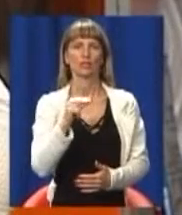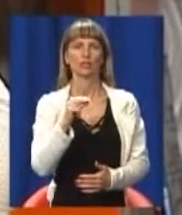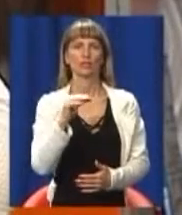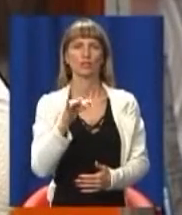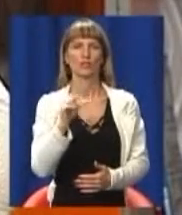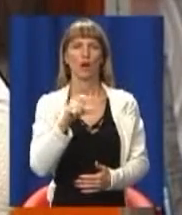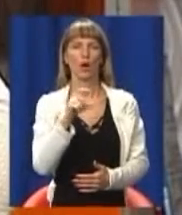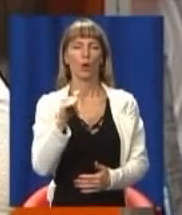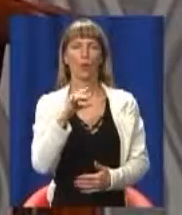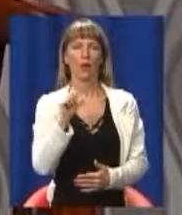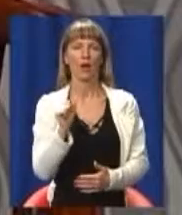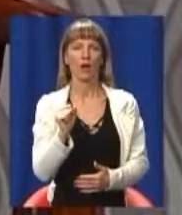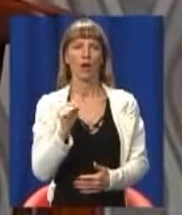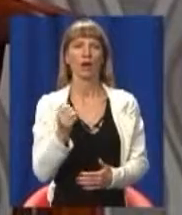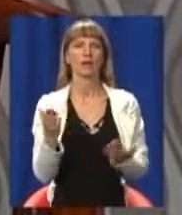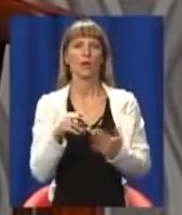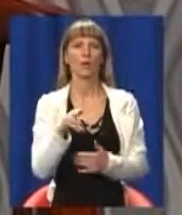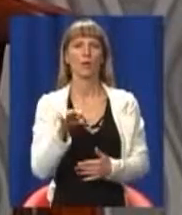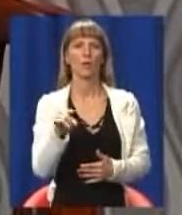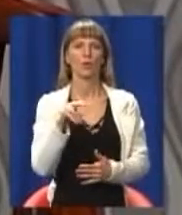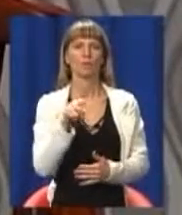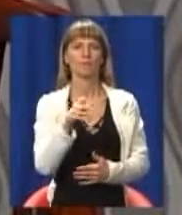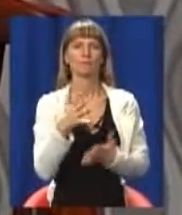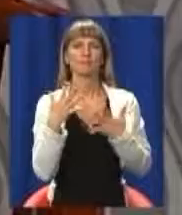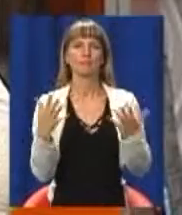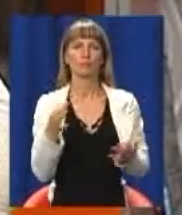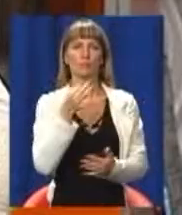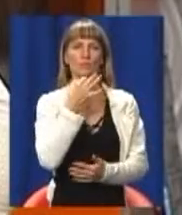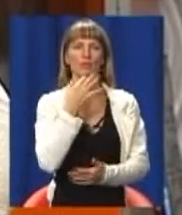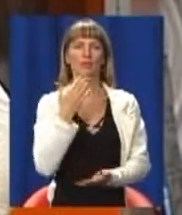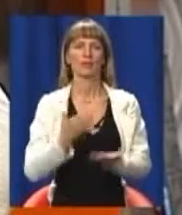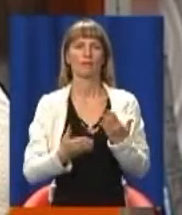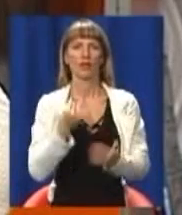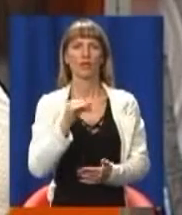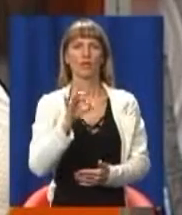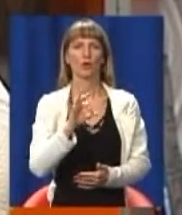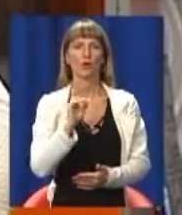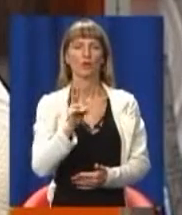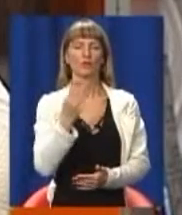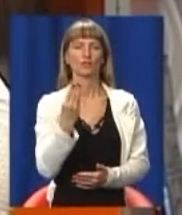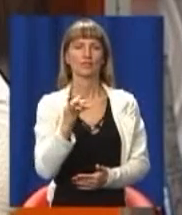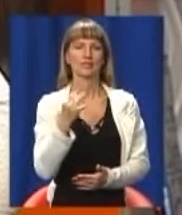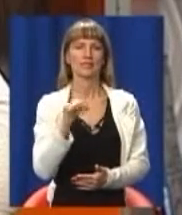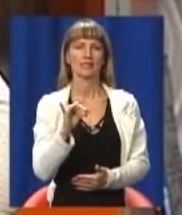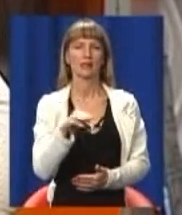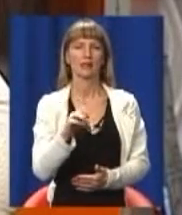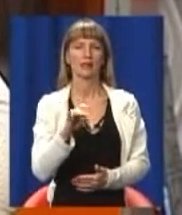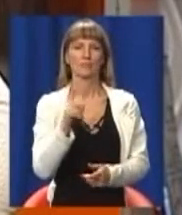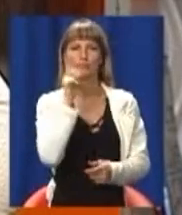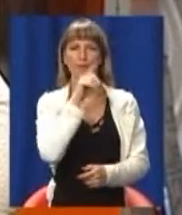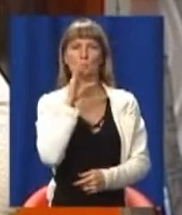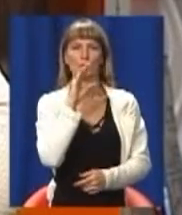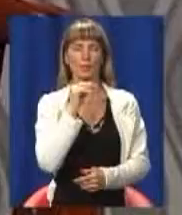чихахуа, і дуже багато ще пород. А яка порода тобі найбільше подобається? Навірно, йоркширський тер'єр – це такі маленькі собачки.